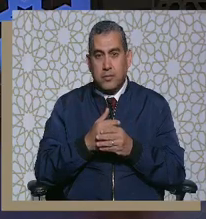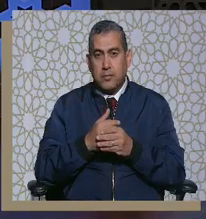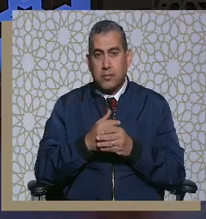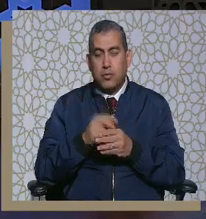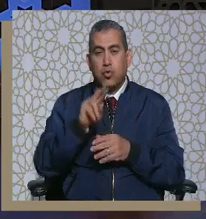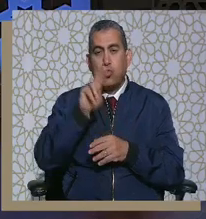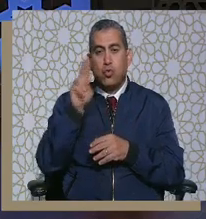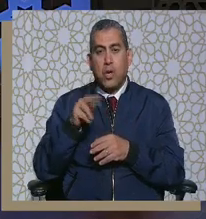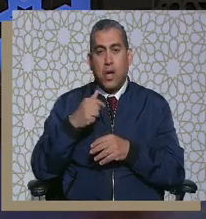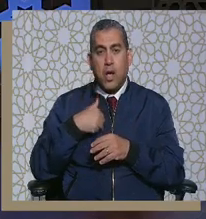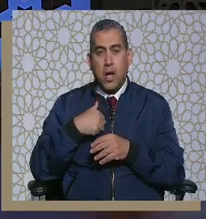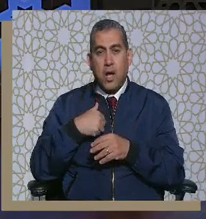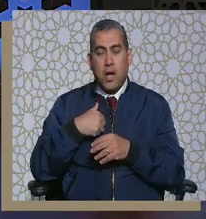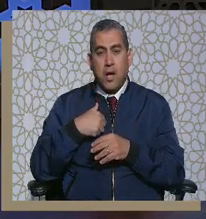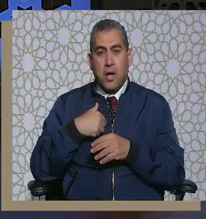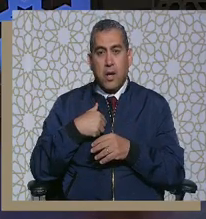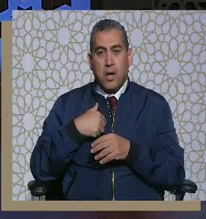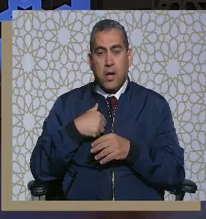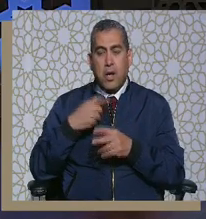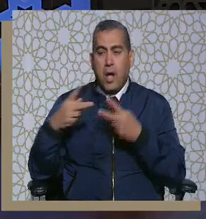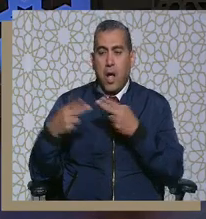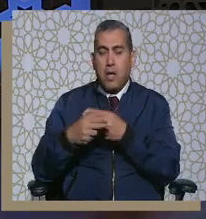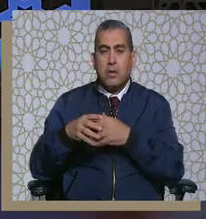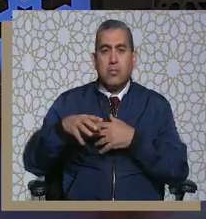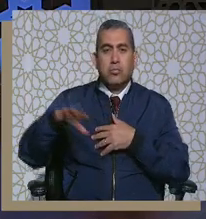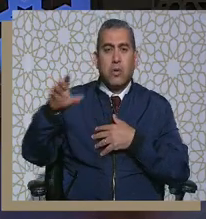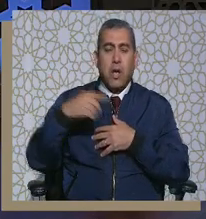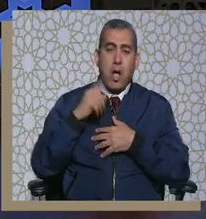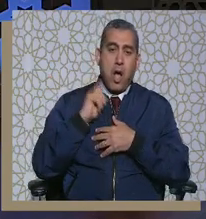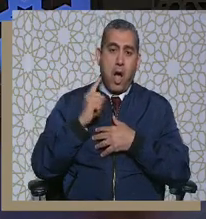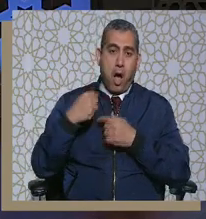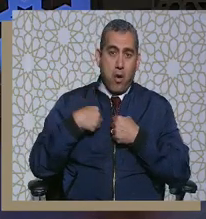سؤال يعني ان انا مقاطعهم فحرام عليا.